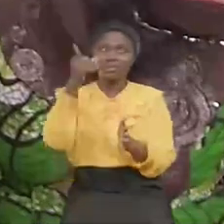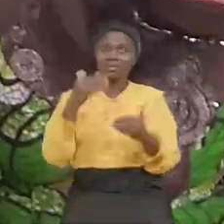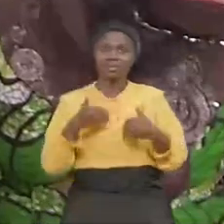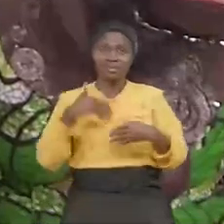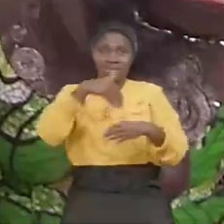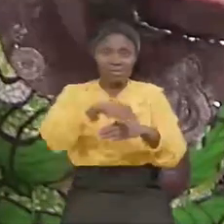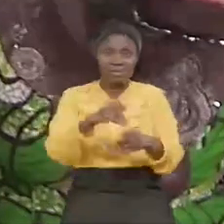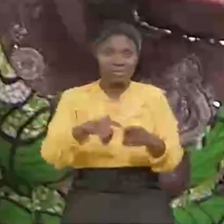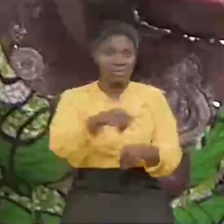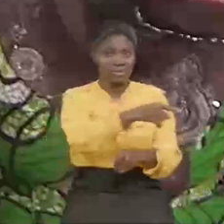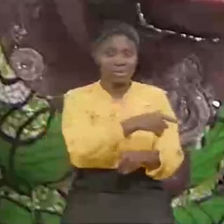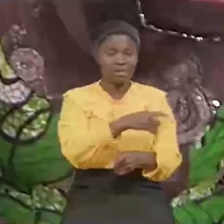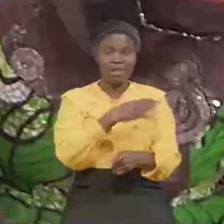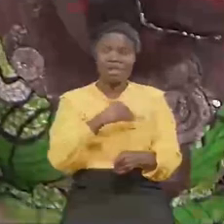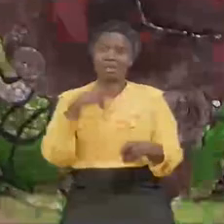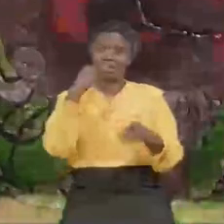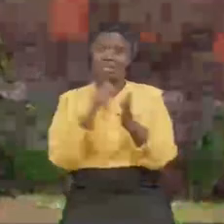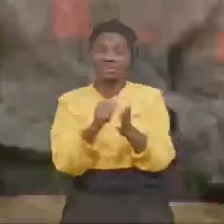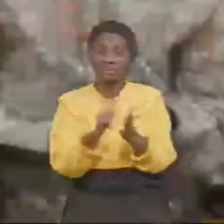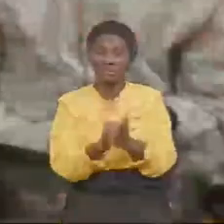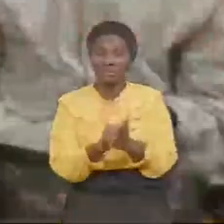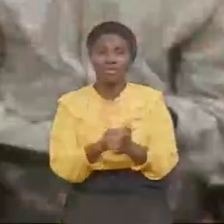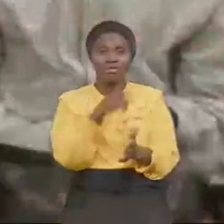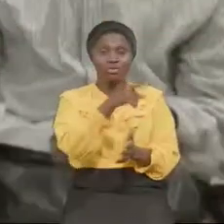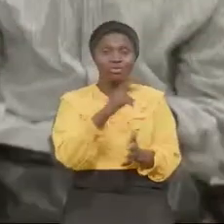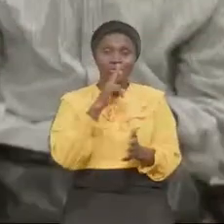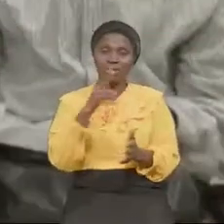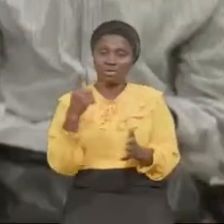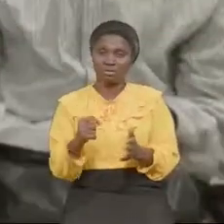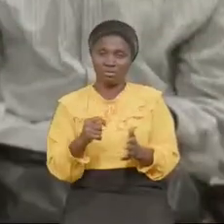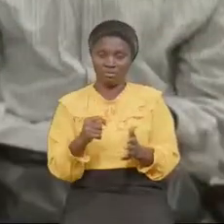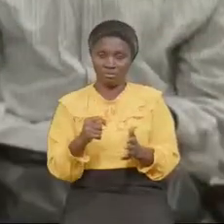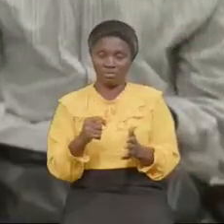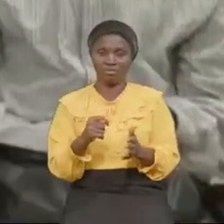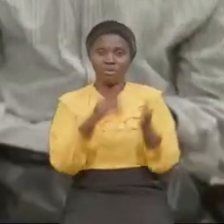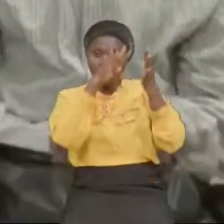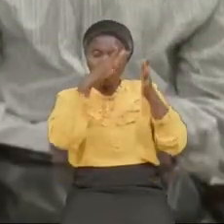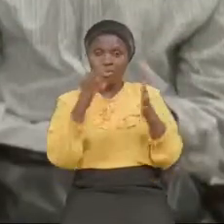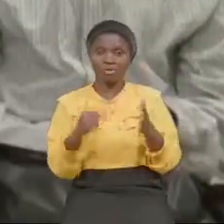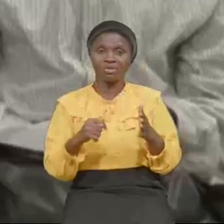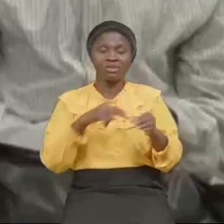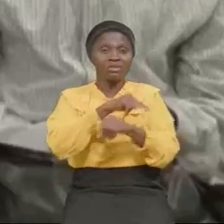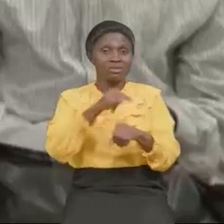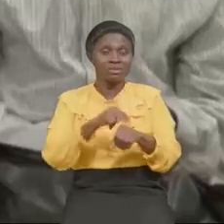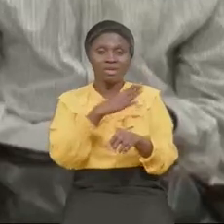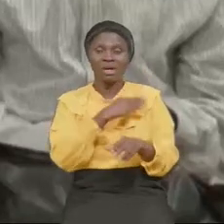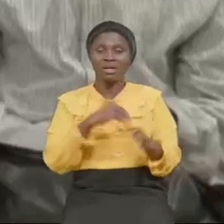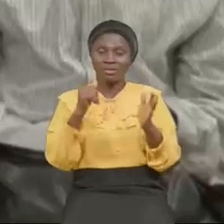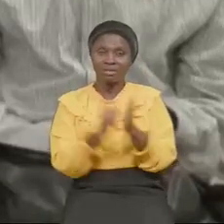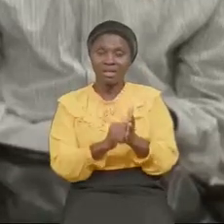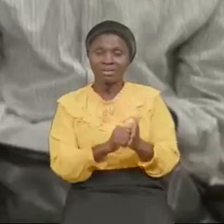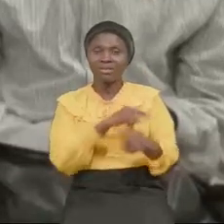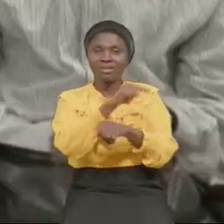Et qu'il a dit, vous êtes l'espoir de la nation, et cette nation est l'espoir du monde entier. Et la parole de